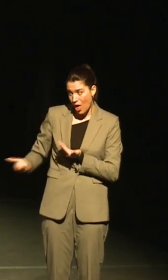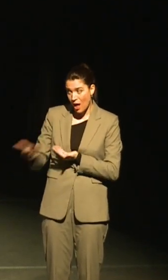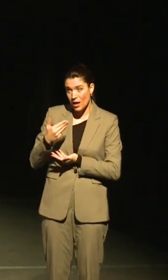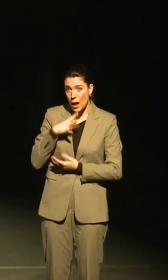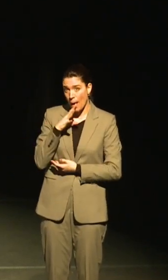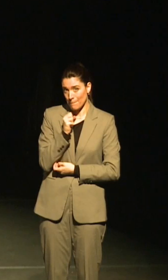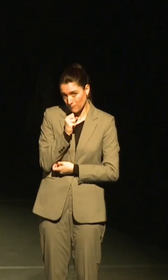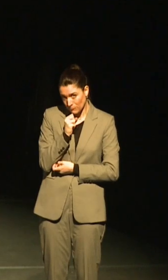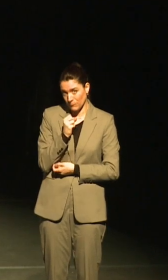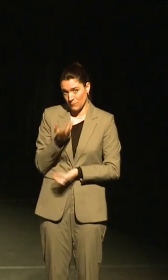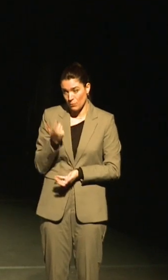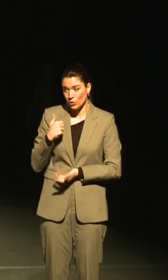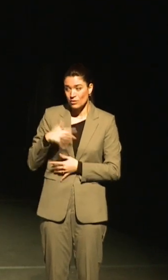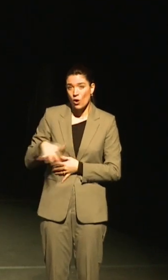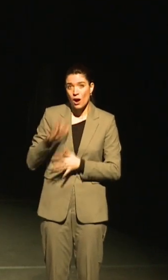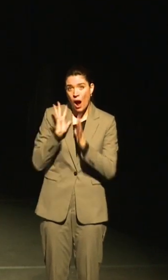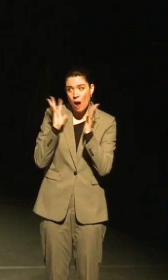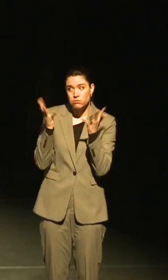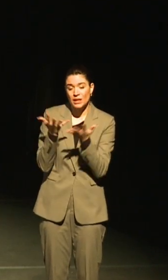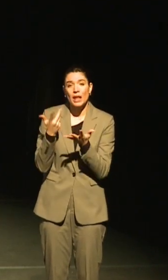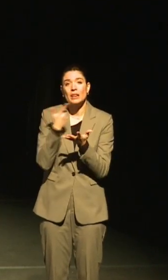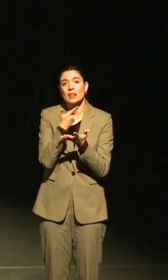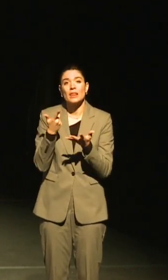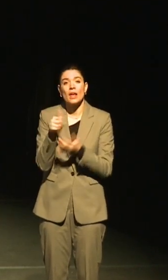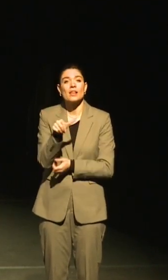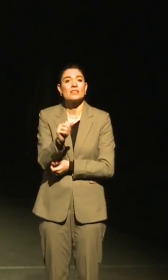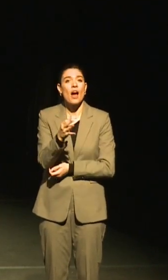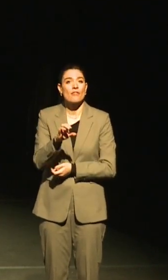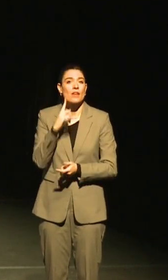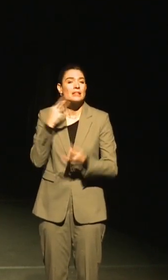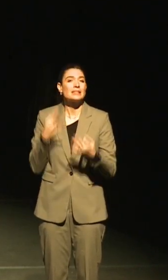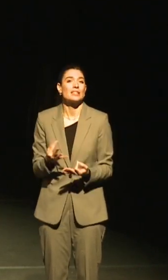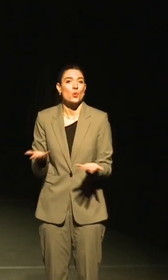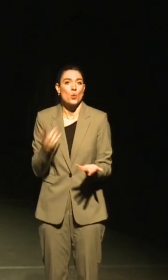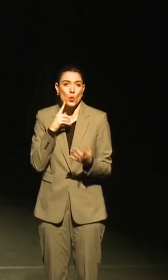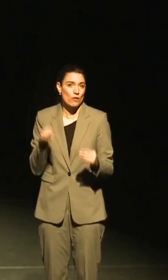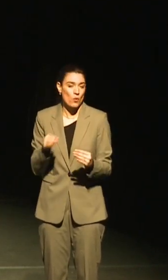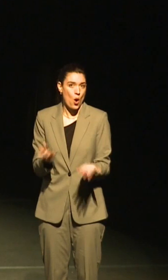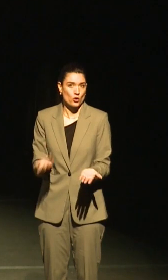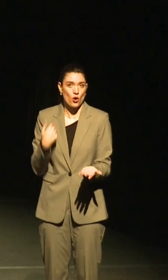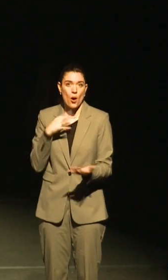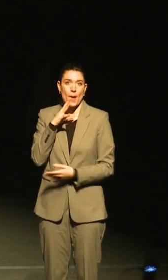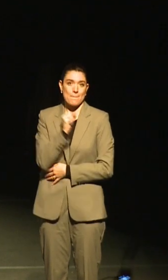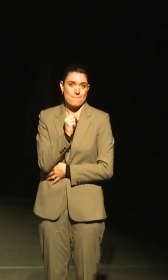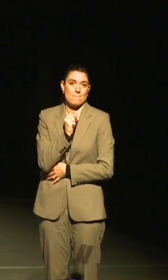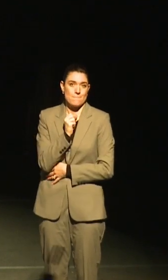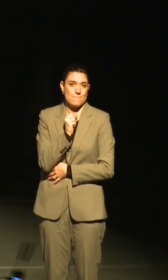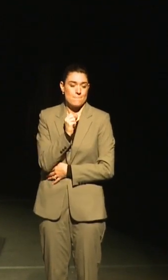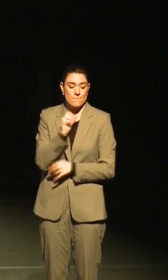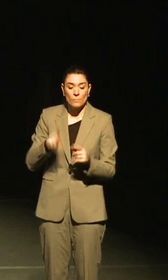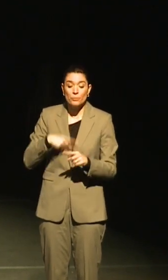agio si sente che l'ambiente Come si dice seifnop per uscire e poi mi dicevano Questa seconda cosa che era Ma poi